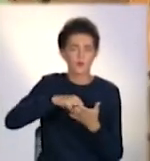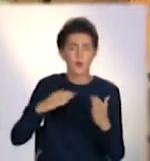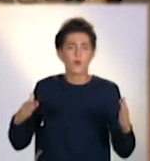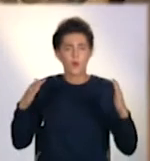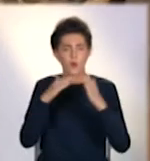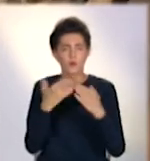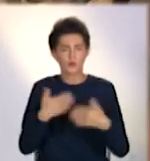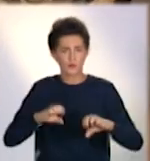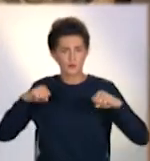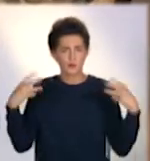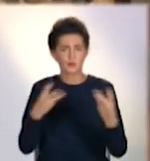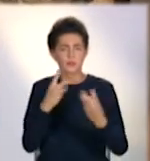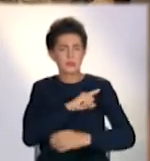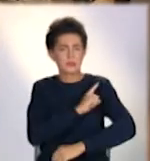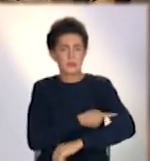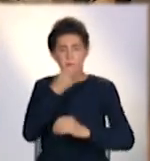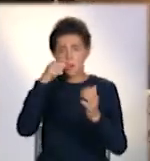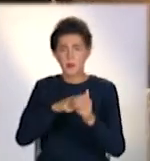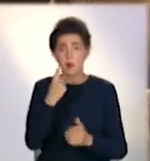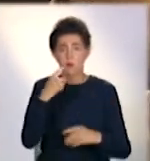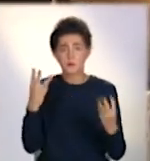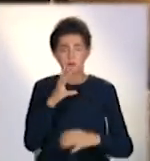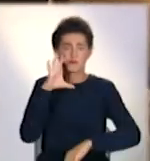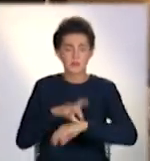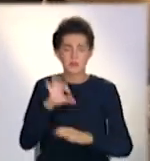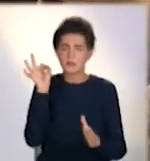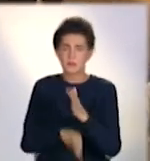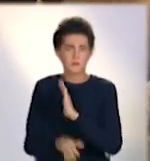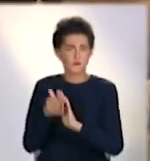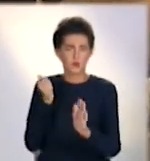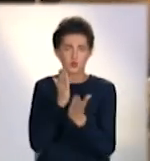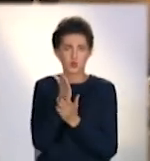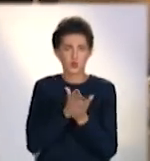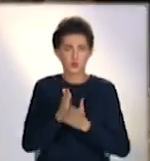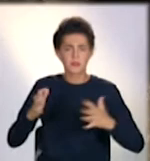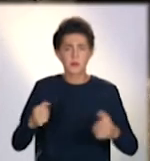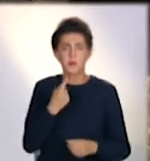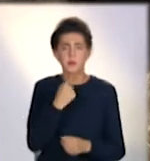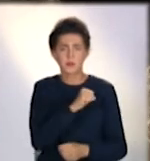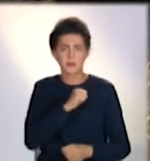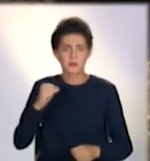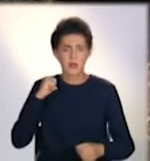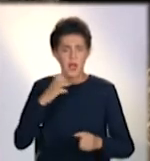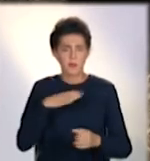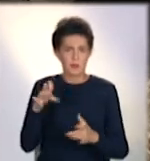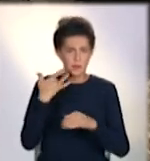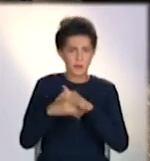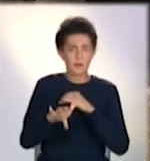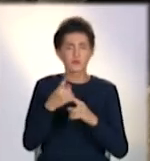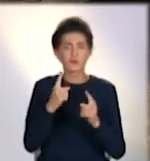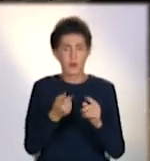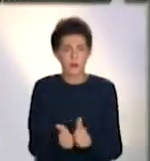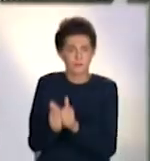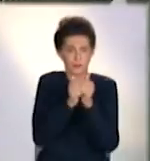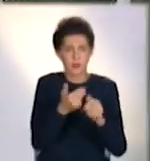та подвір'я вже палали. Першим вогонь побачив пан Андрій, викликав рятувальників і сам взявся гасити, бо пожежа перекинулася на сусідські